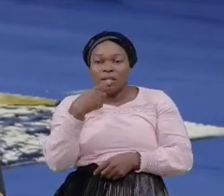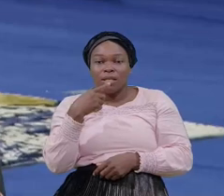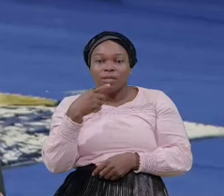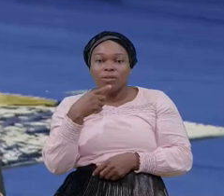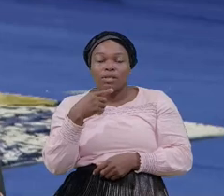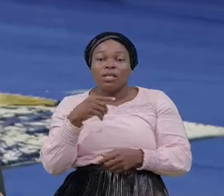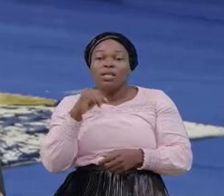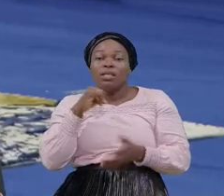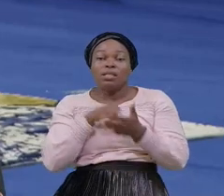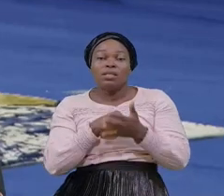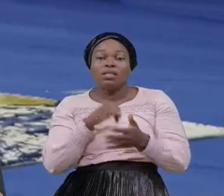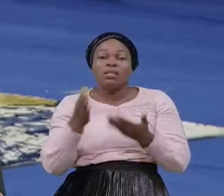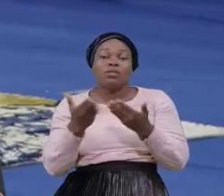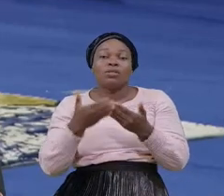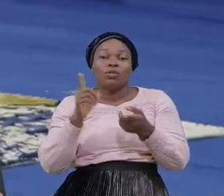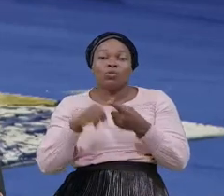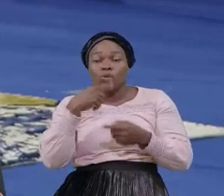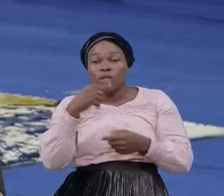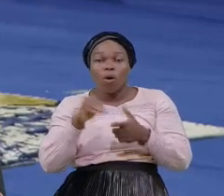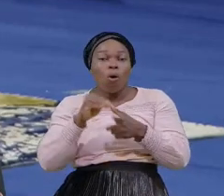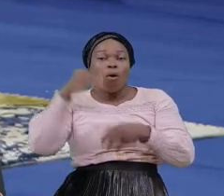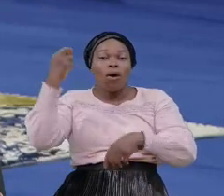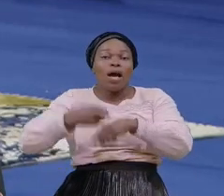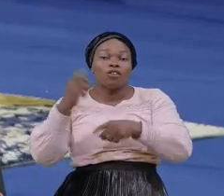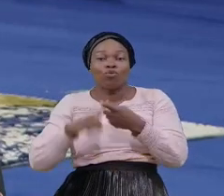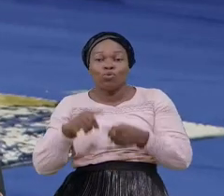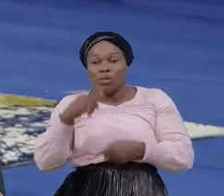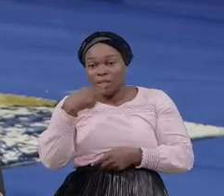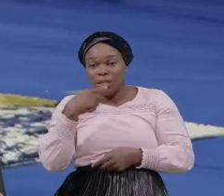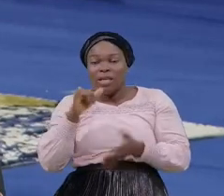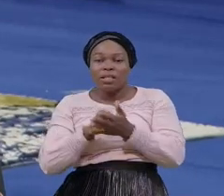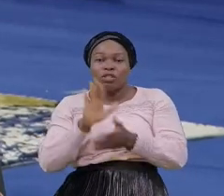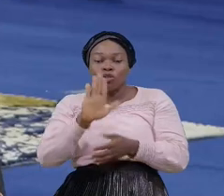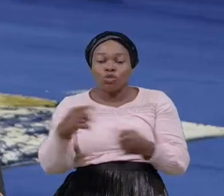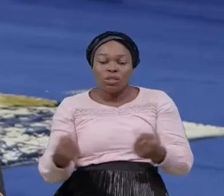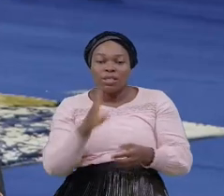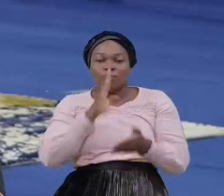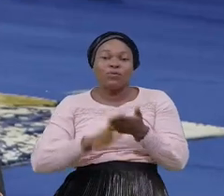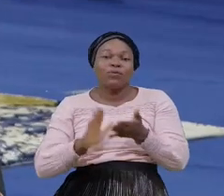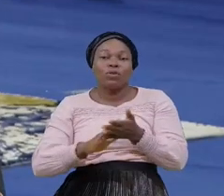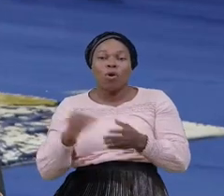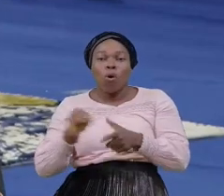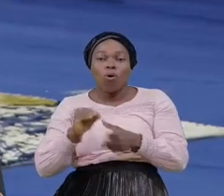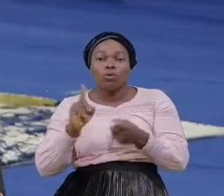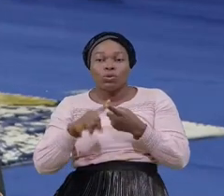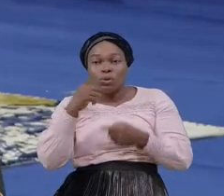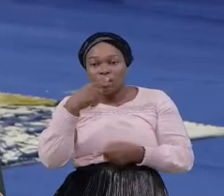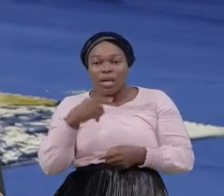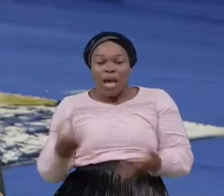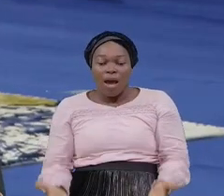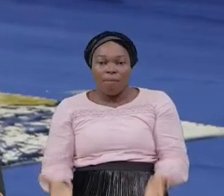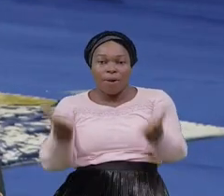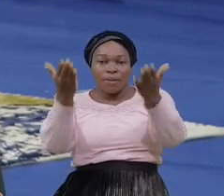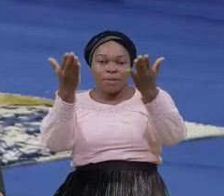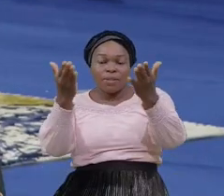dit, lequel est le plus aisé de dire aux paralytiques, tes péchés sont pardonnés, ou de